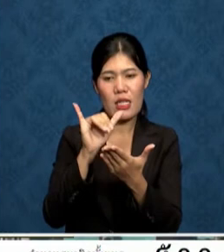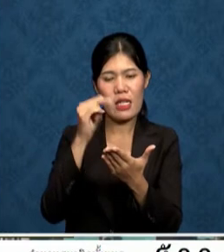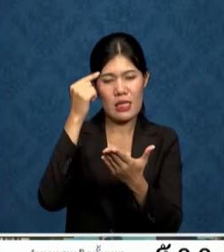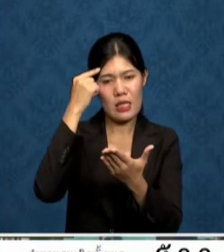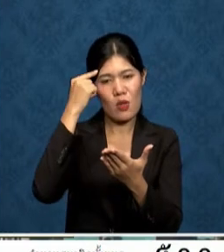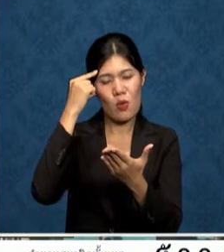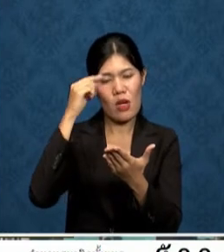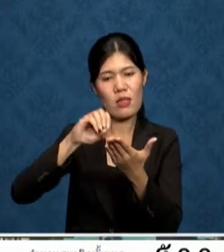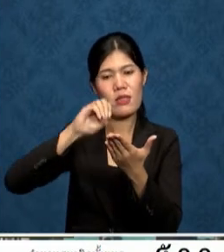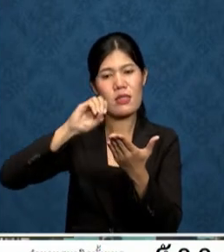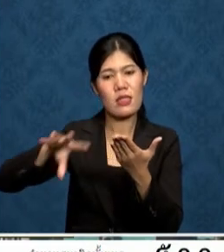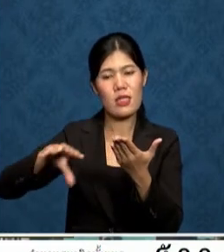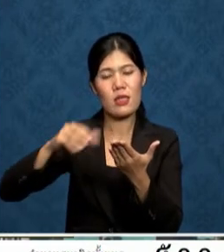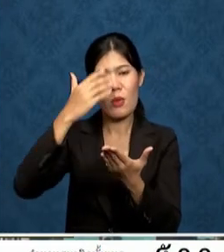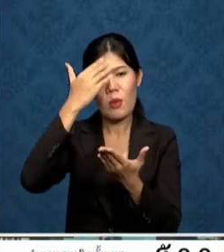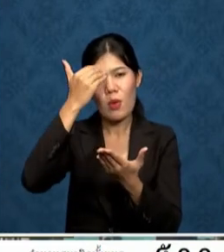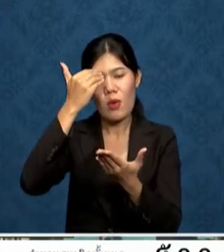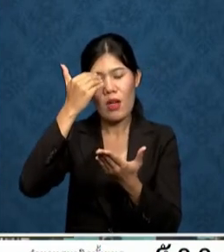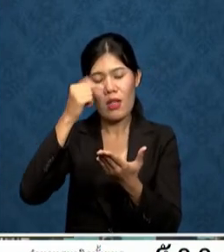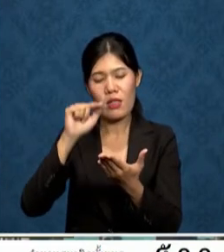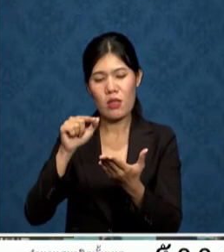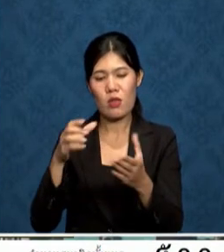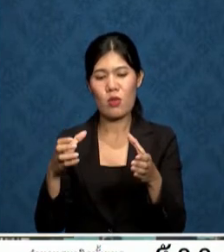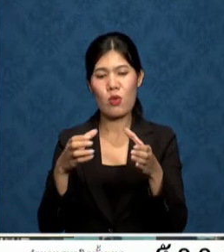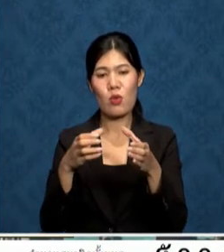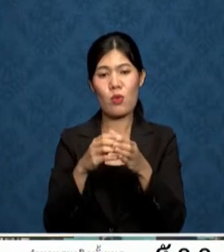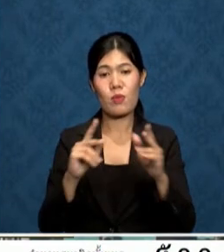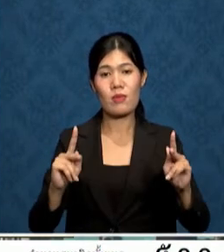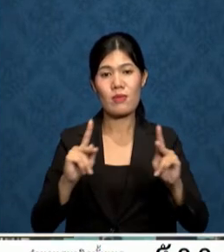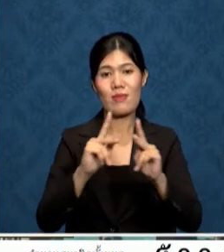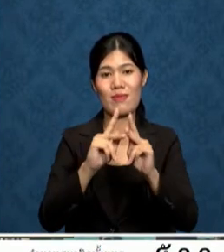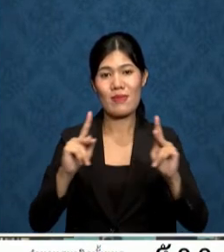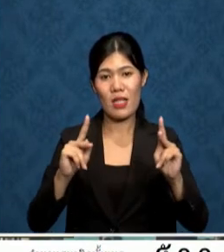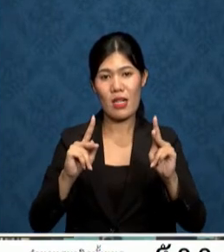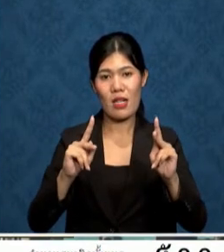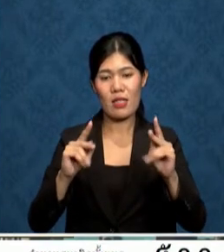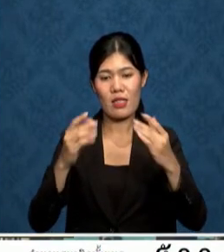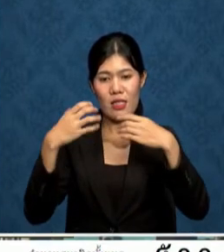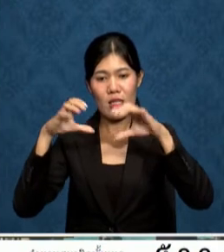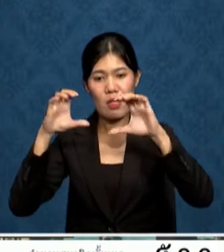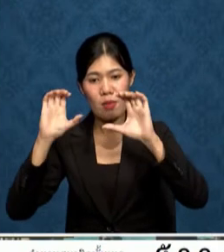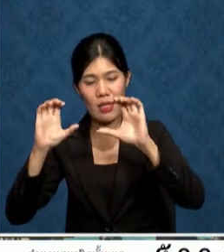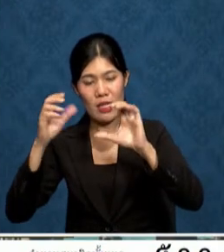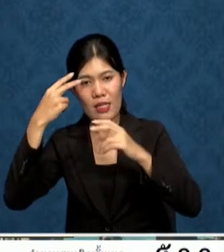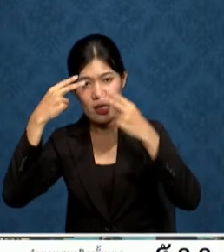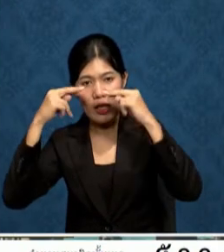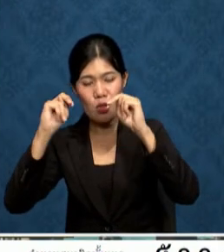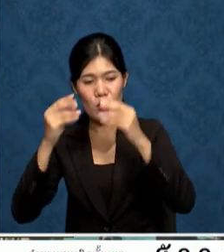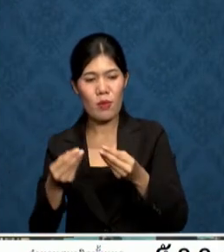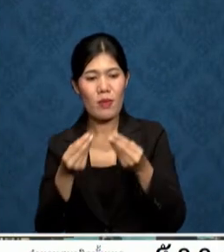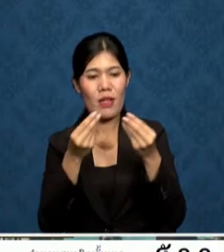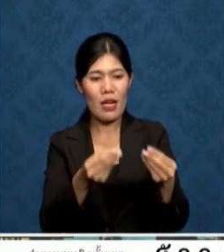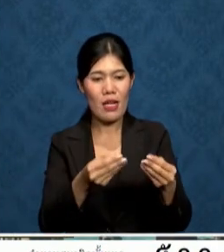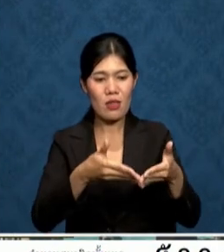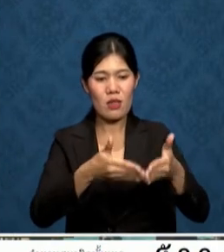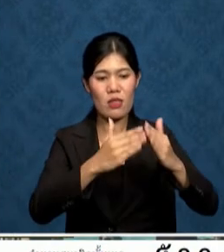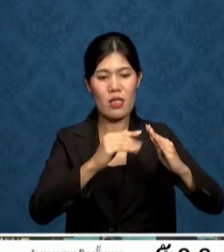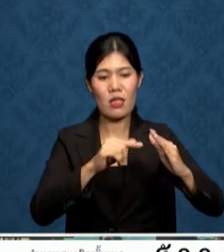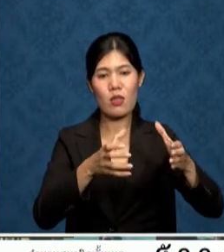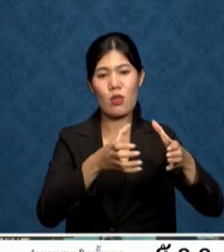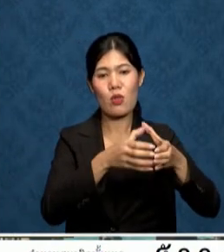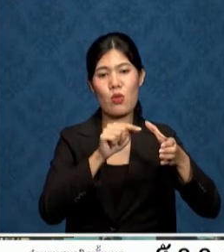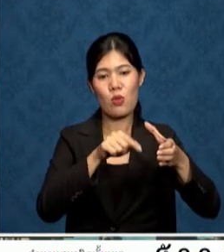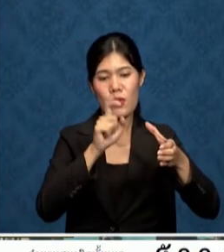กันเพื่ออะไรเพื่อให้งานของคณะกรรมการที่รัฐบาลท่านนายกท่านตั้งอุตส่าห์ตั้งขึ้นมาเนี่ยให้งาน